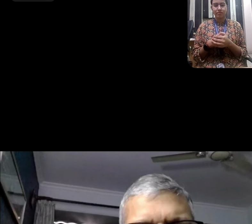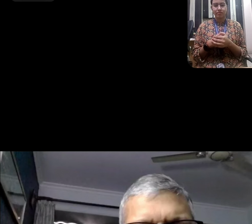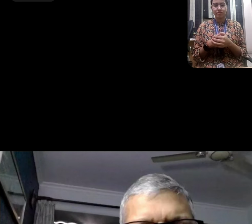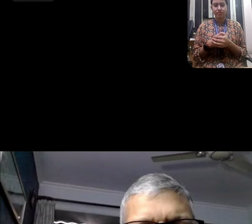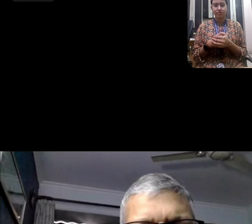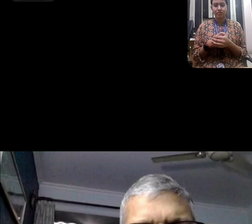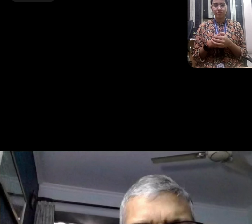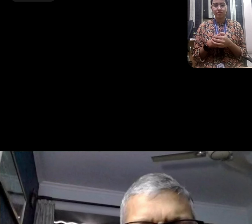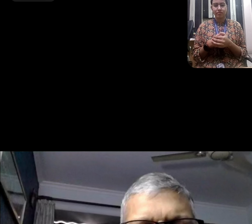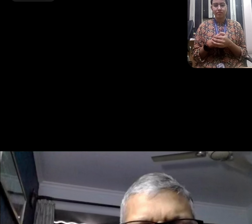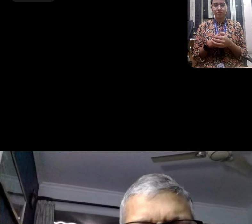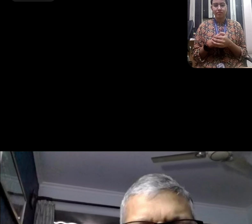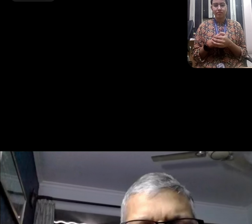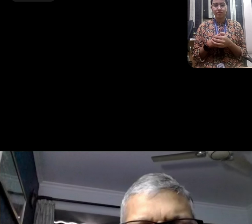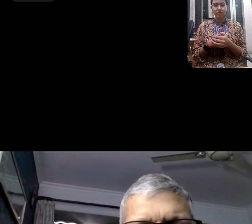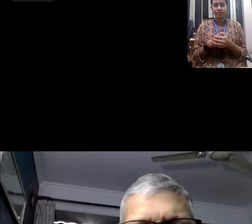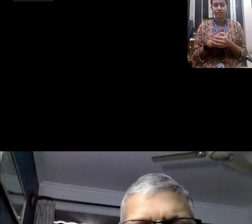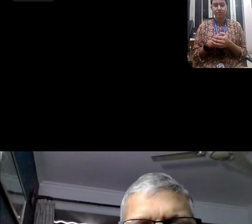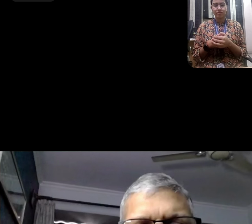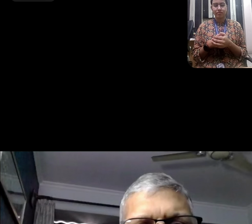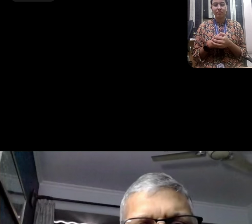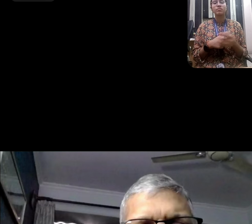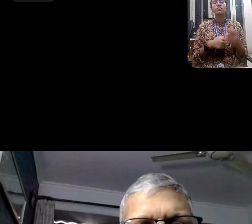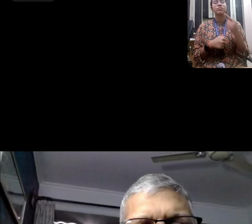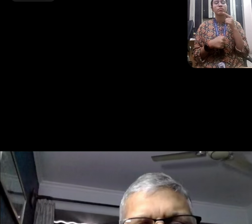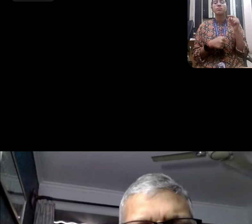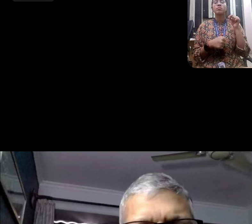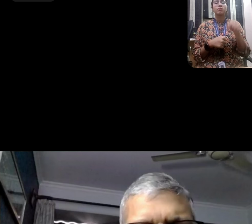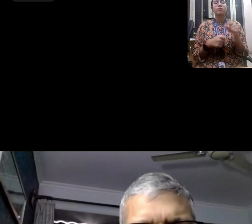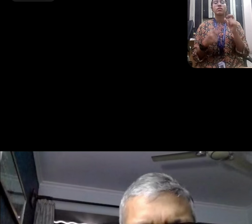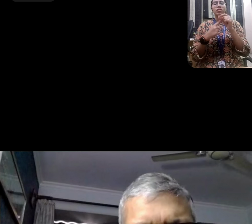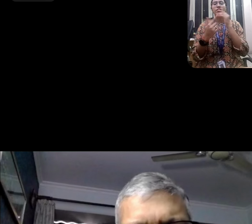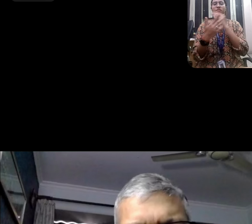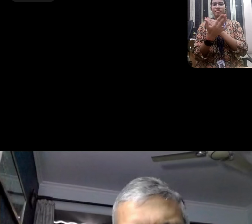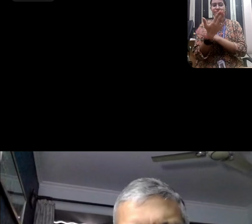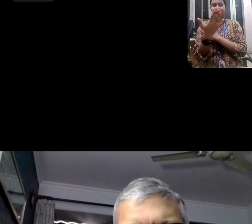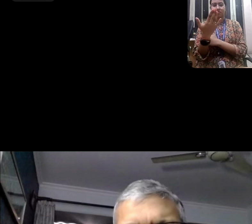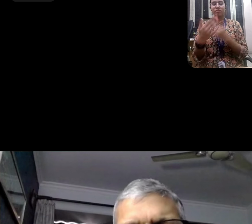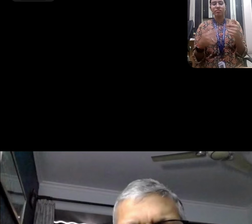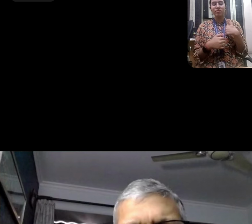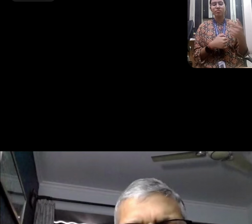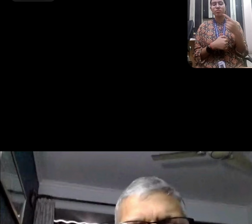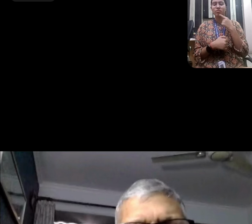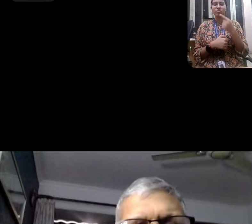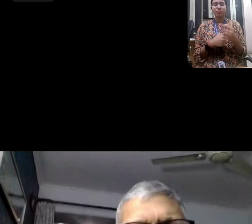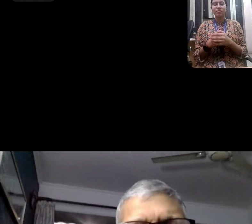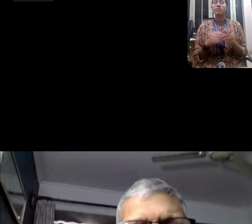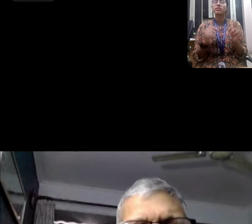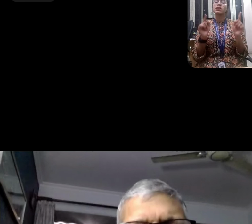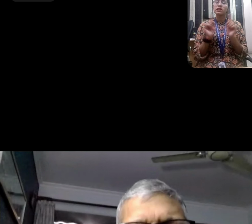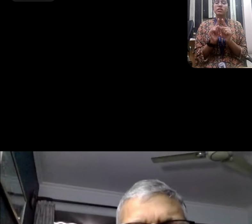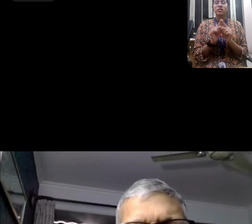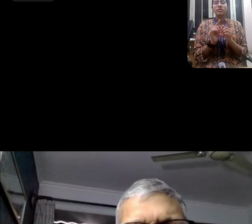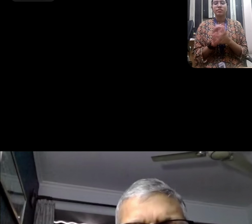मेरे ख्याल से हमारे पास कुछ स्पेसिफिक नहीं है, तो लेकिन आज के प्रोग्राम के बारे में मैं जो बात कहना चाहता हूं वो यही है